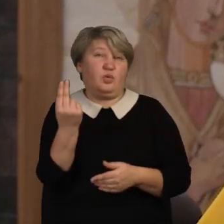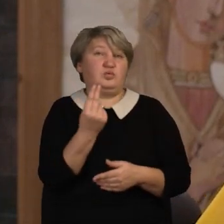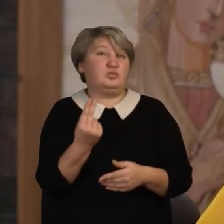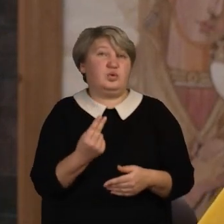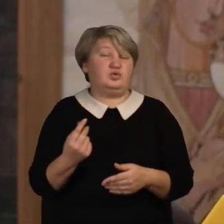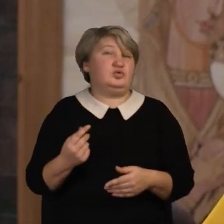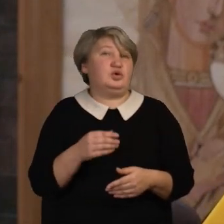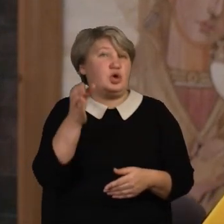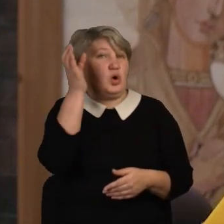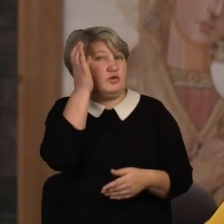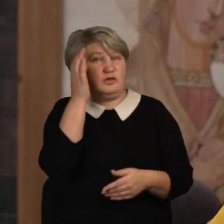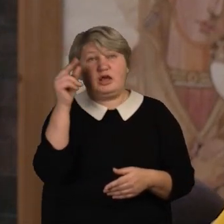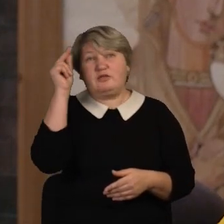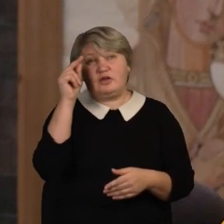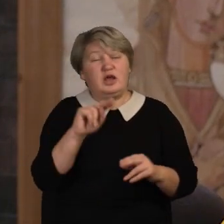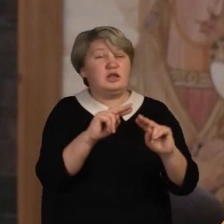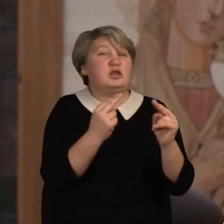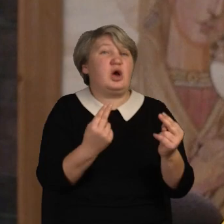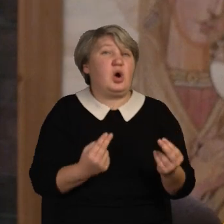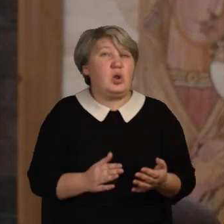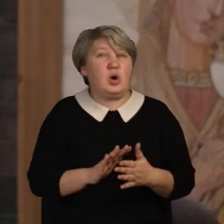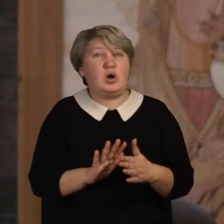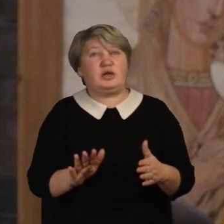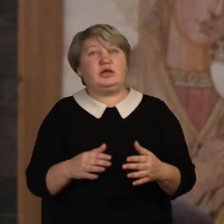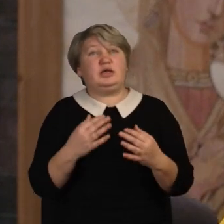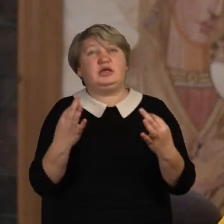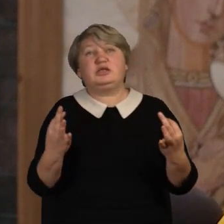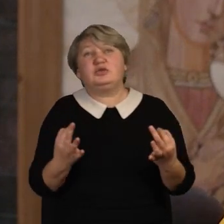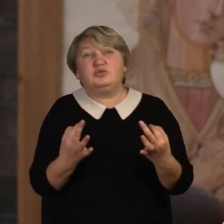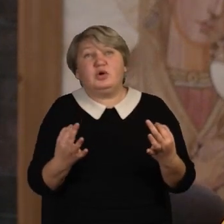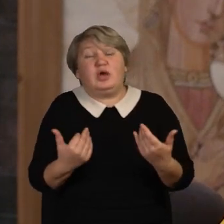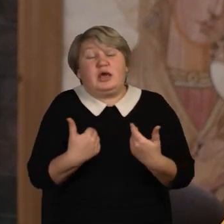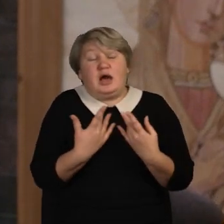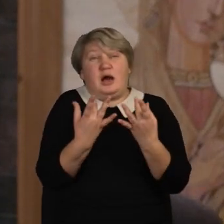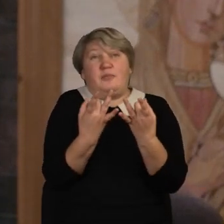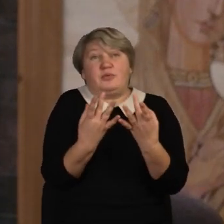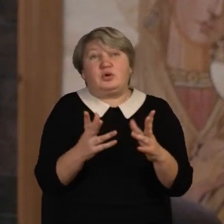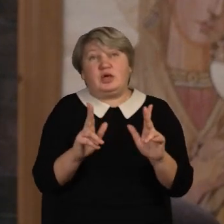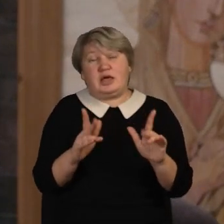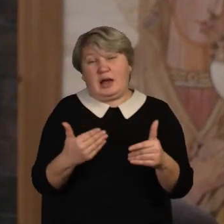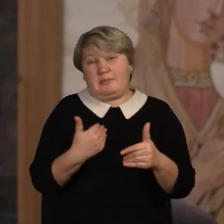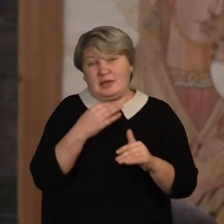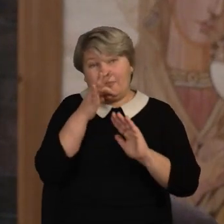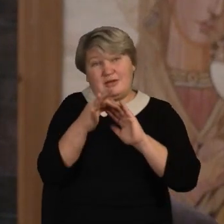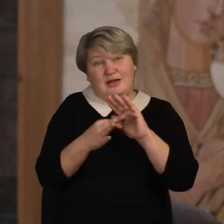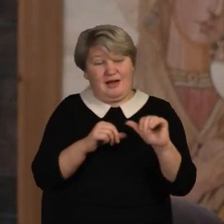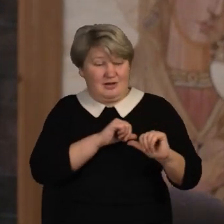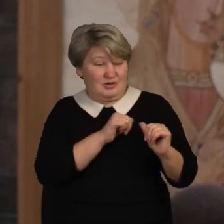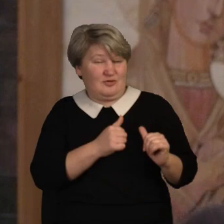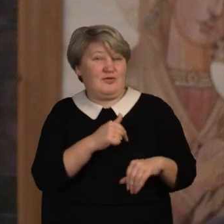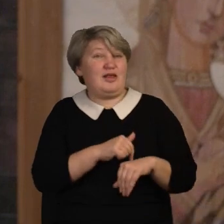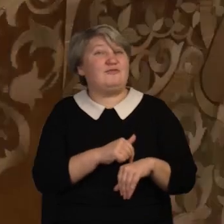вивчала ні кольорознавство, ні анатомію. Я просто так, як мені підказувало моє